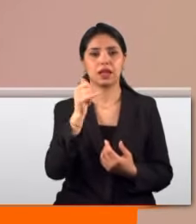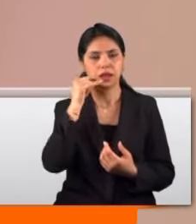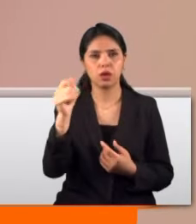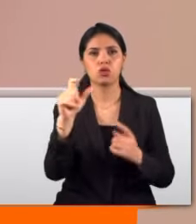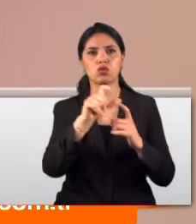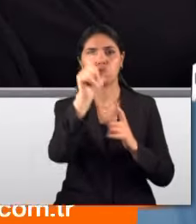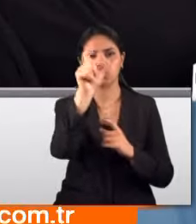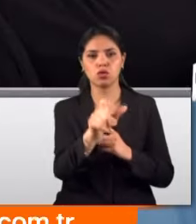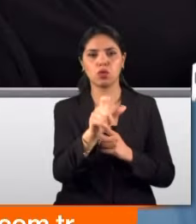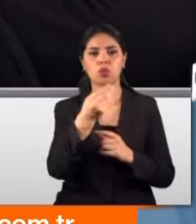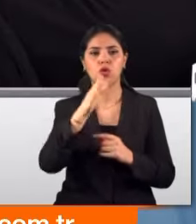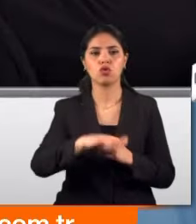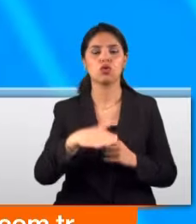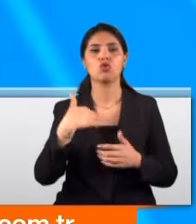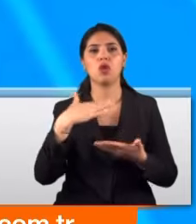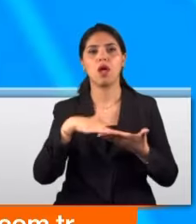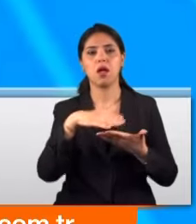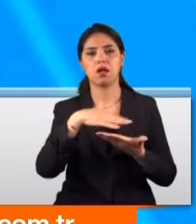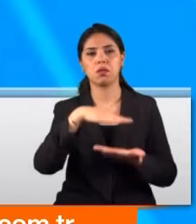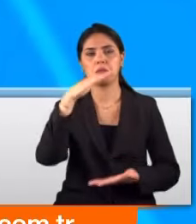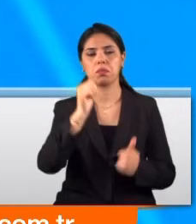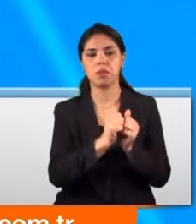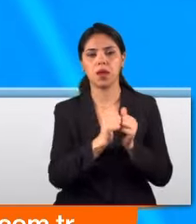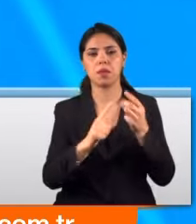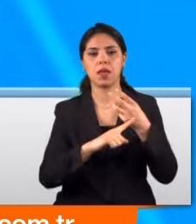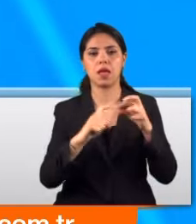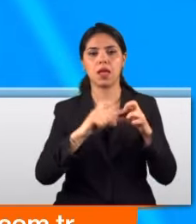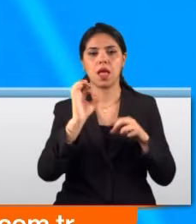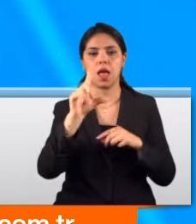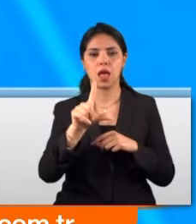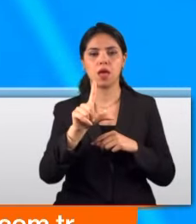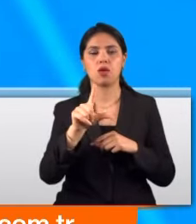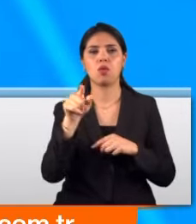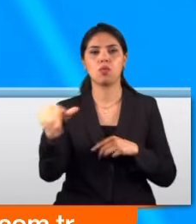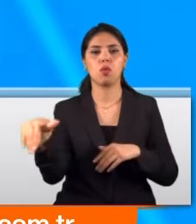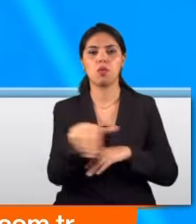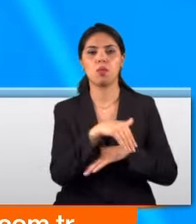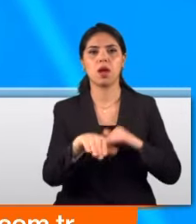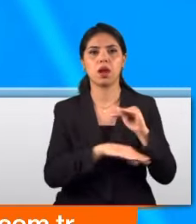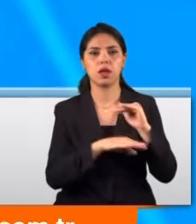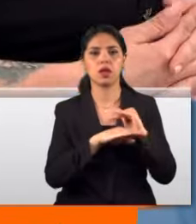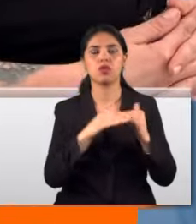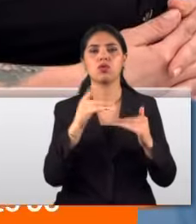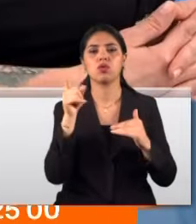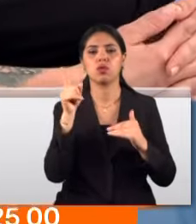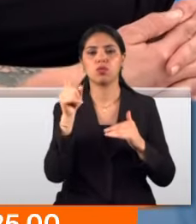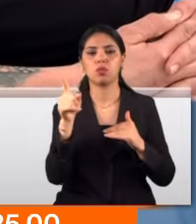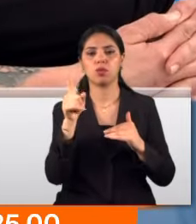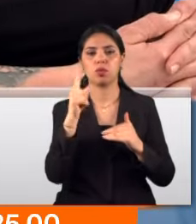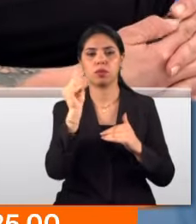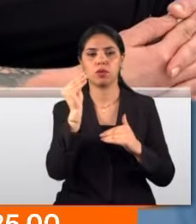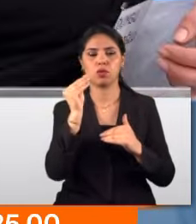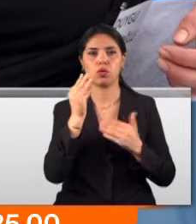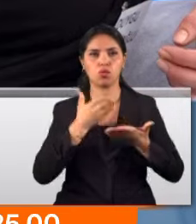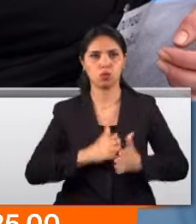Sıpiye'nin aslında çocukluk arkadaşıyım. Erol da işte bu mahallenin delikanlısıydı o zamanlar. Onunla çıktı bir süre. Ondan işte bir çocuğu